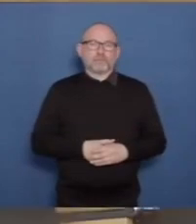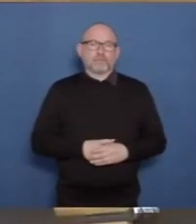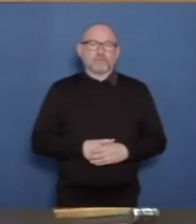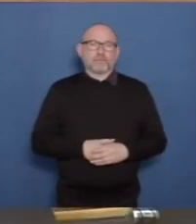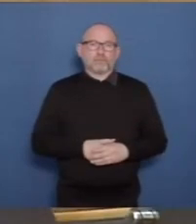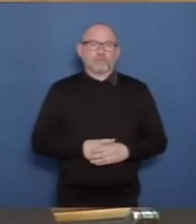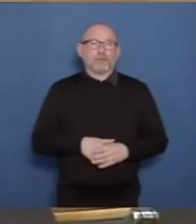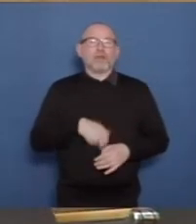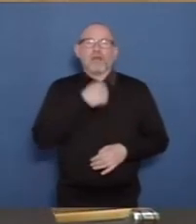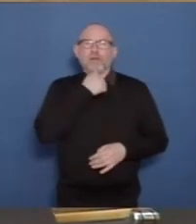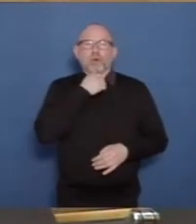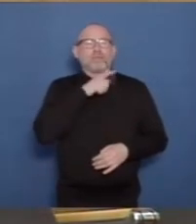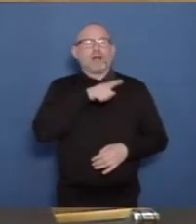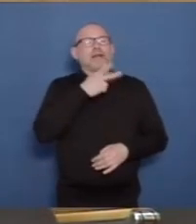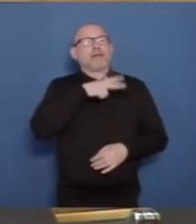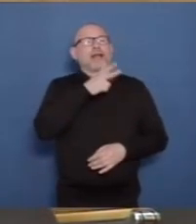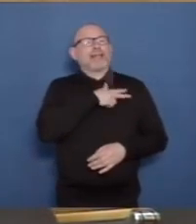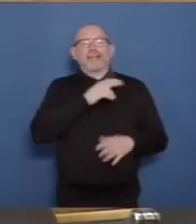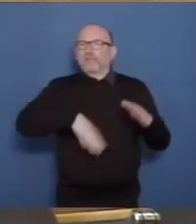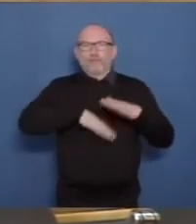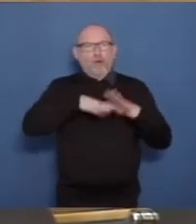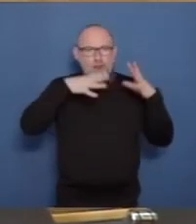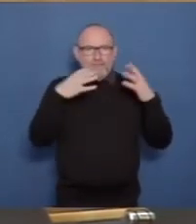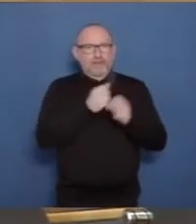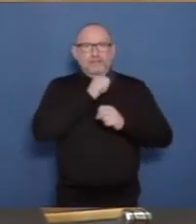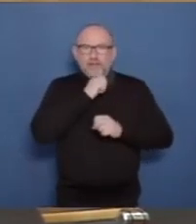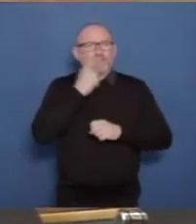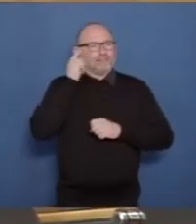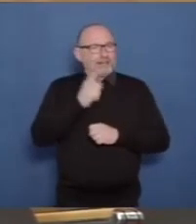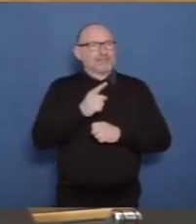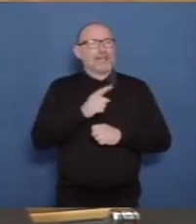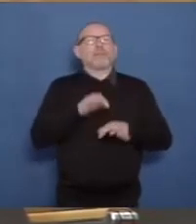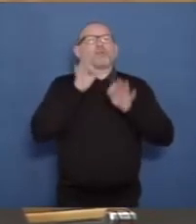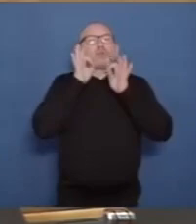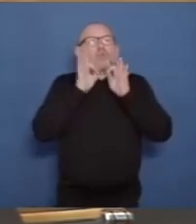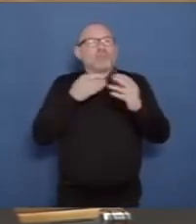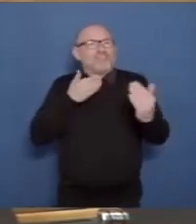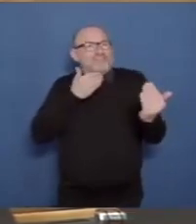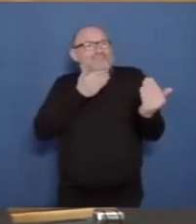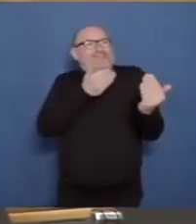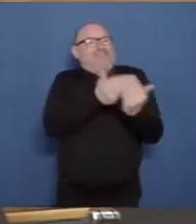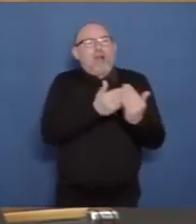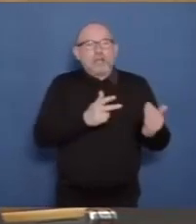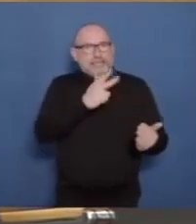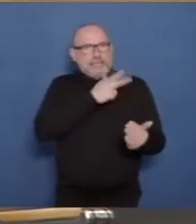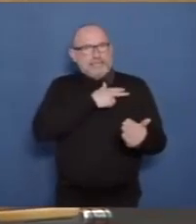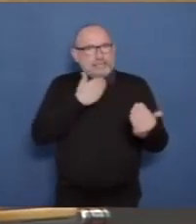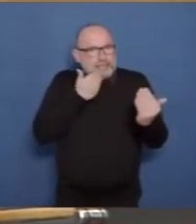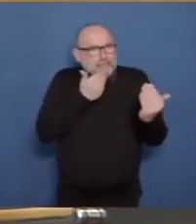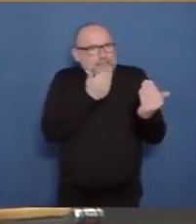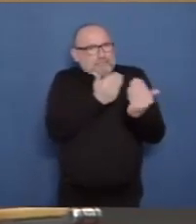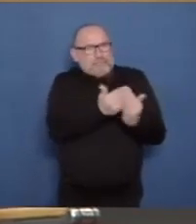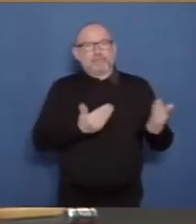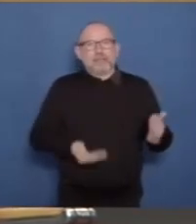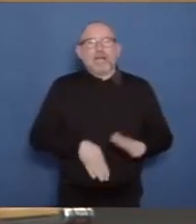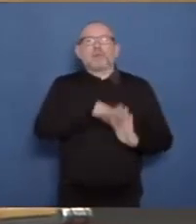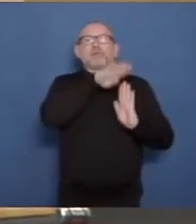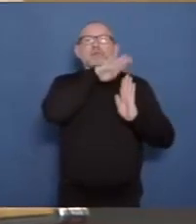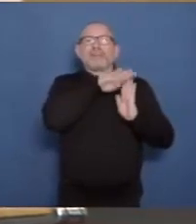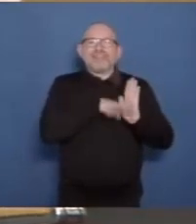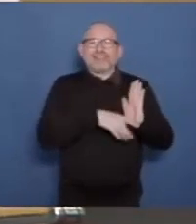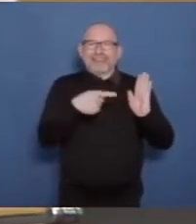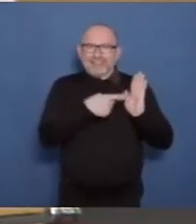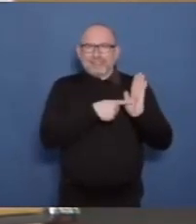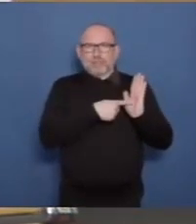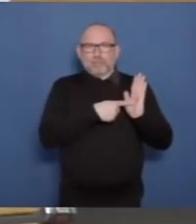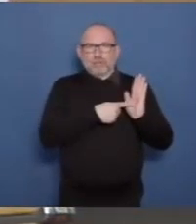Dass man nie die ganze Realität erfassen kann, ist ja klar. Aber wir wollen doch so gut es geht daran kommen. Und durch diese Gesetzgebung verabschieden wir uns doch